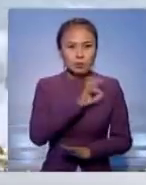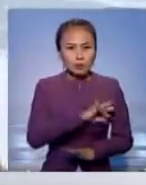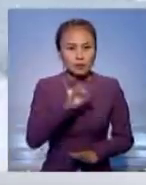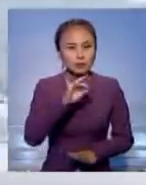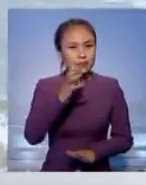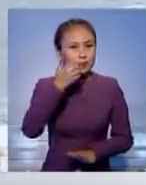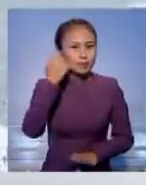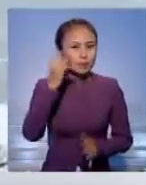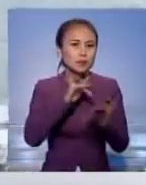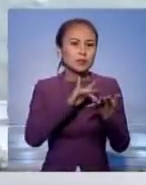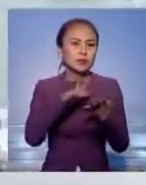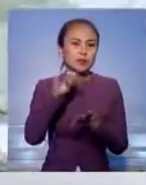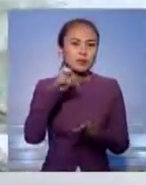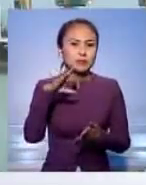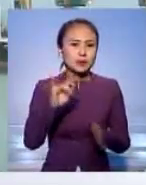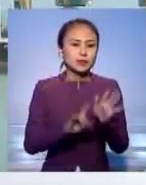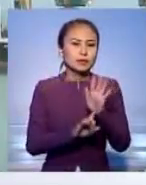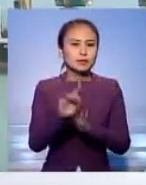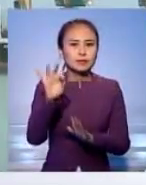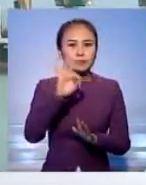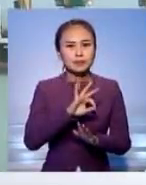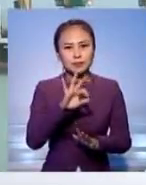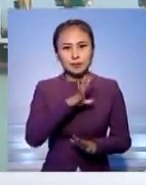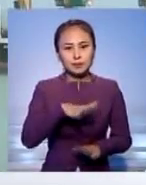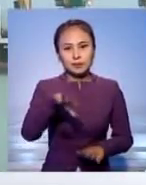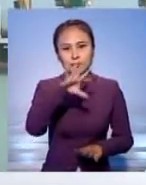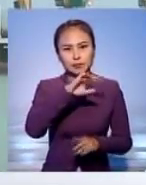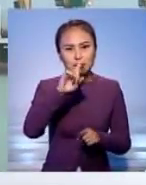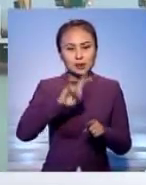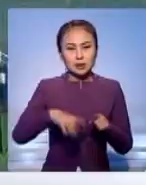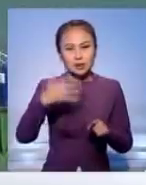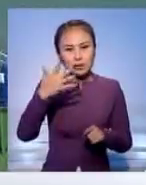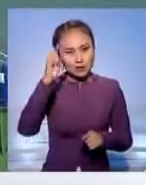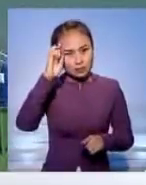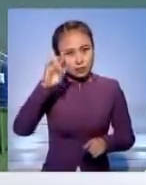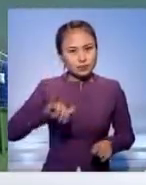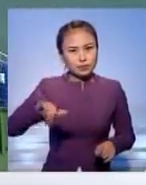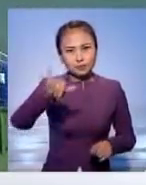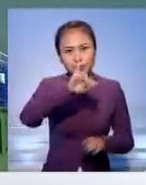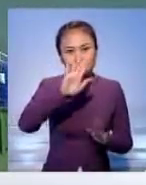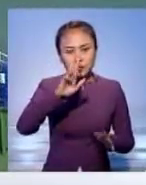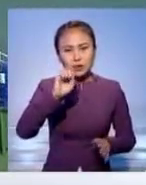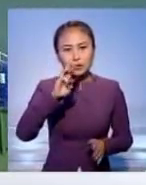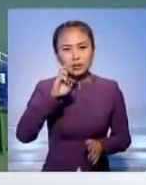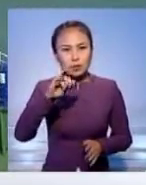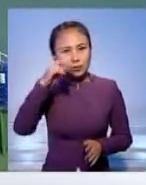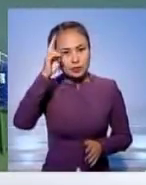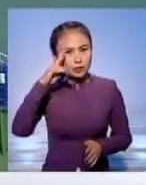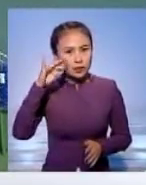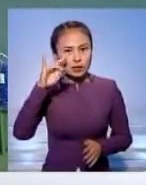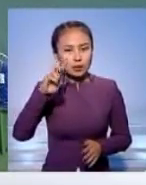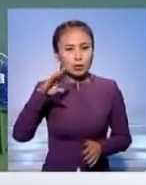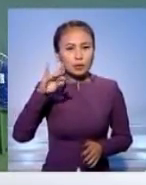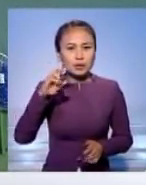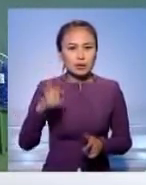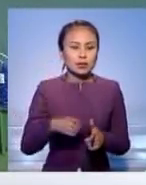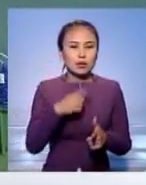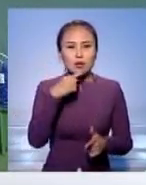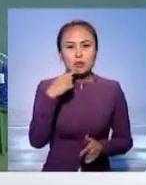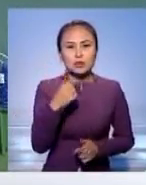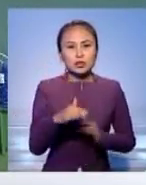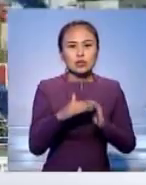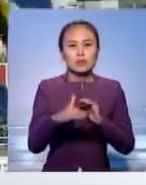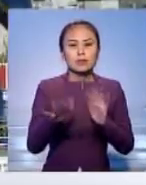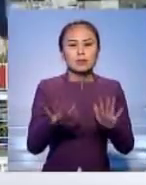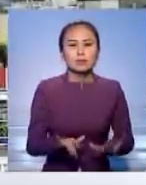бастама қолға алынса, туристер Каспи теңізіне саяхат жасап, бірден бес елді аралап шығады. Ақтау маңы ғана емес, Әзірбайжан, Иран, Түркменстан және